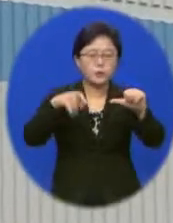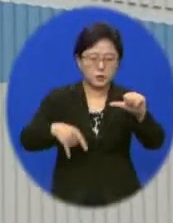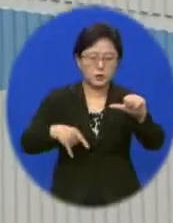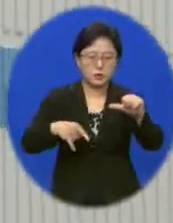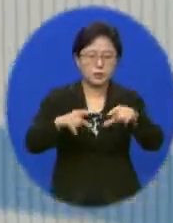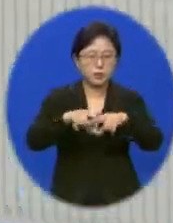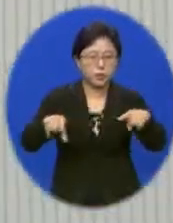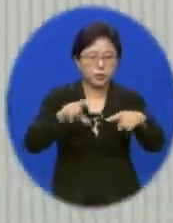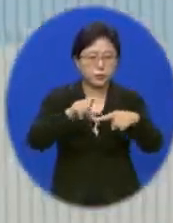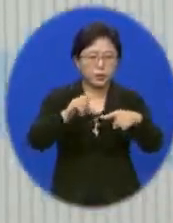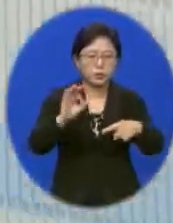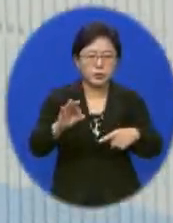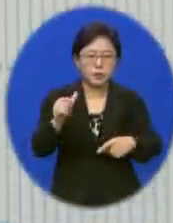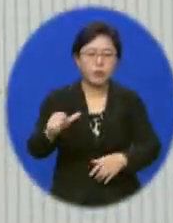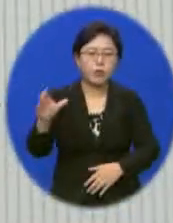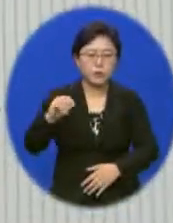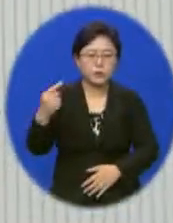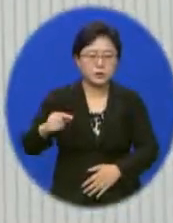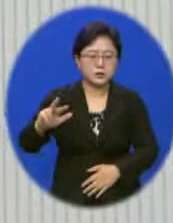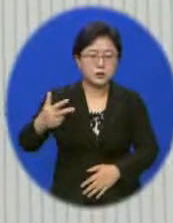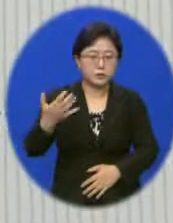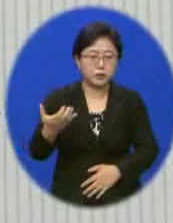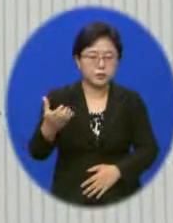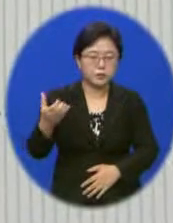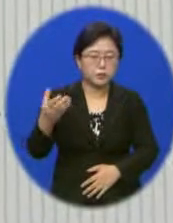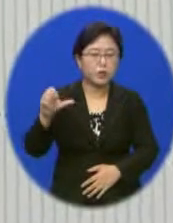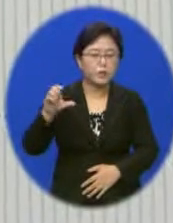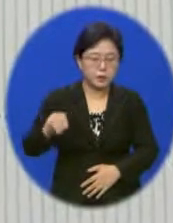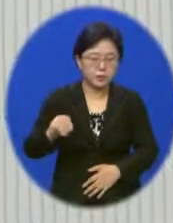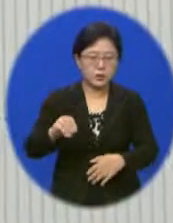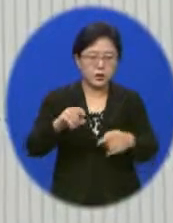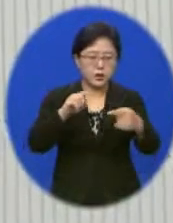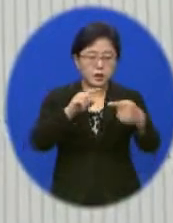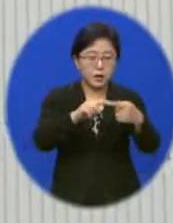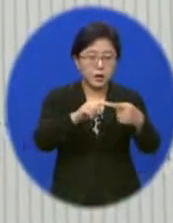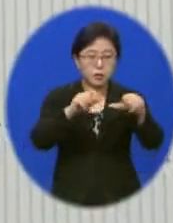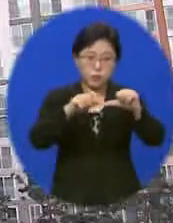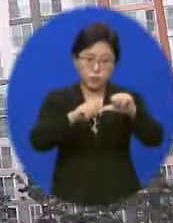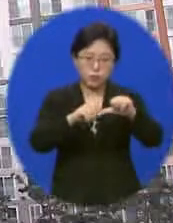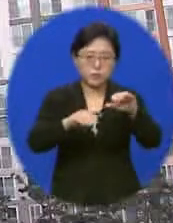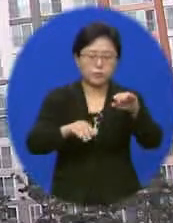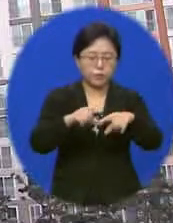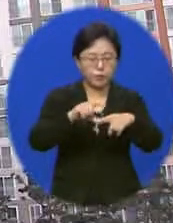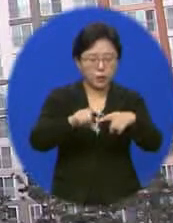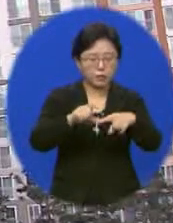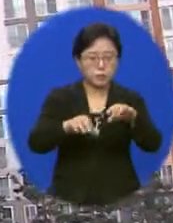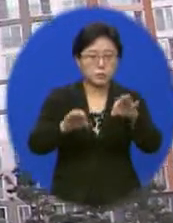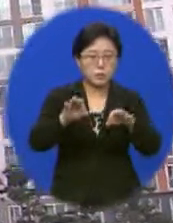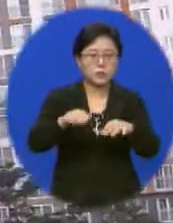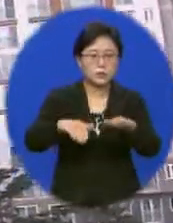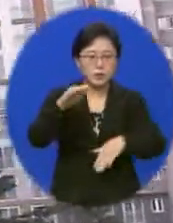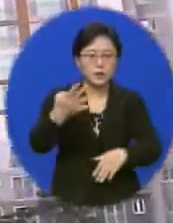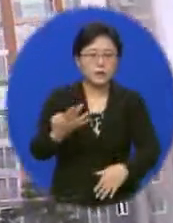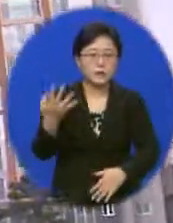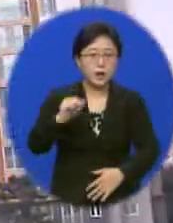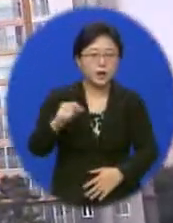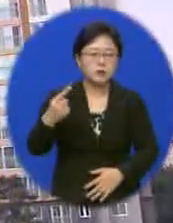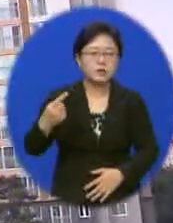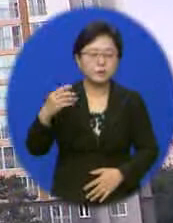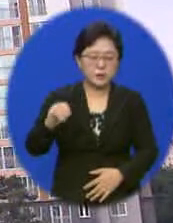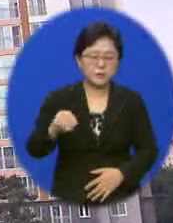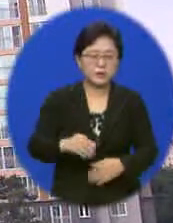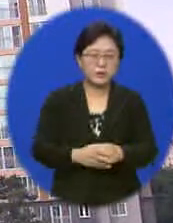아파트의 평균가는 5억 1,795만 원으로 1분위와 5분위 아파트의 평균 가격 차가 4억 1천만